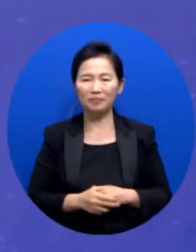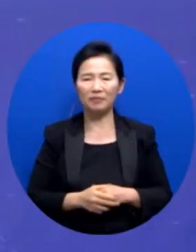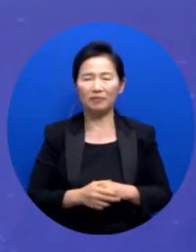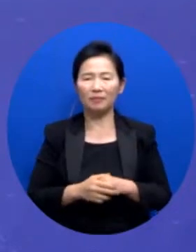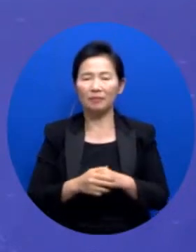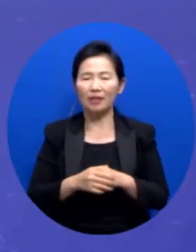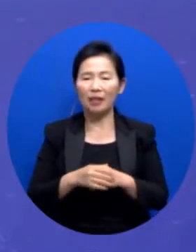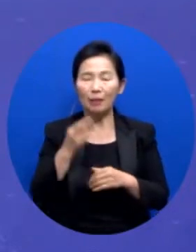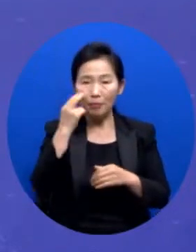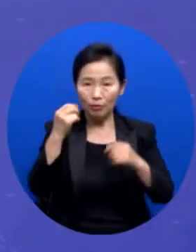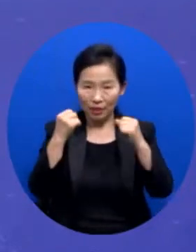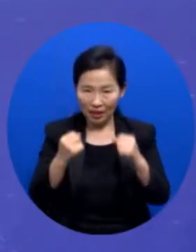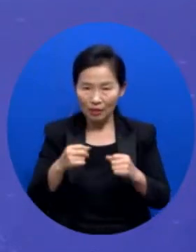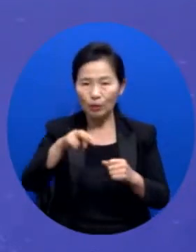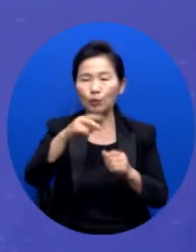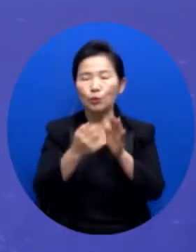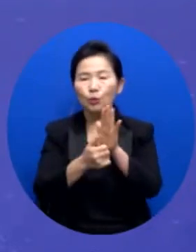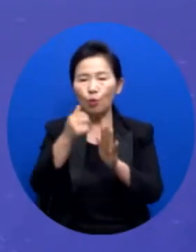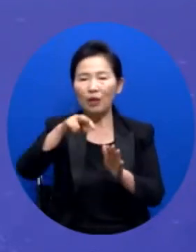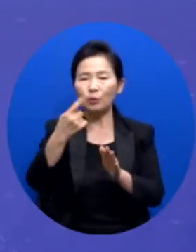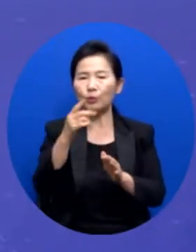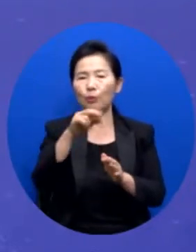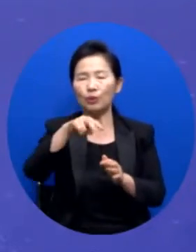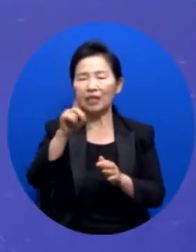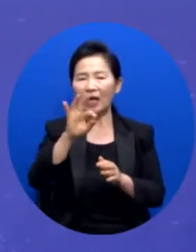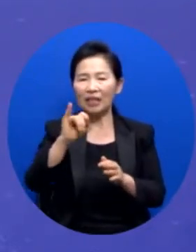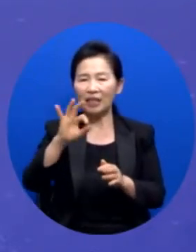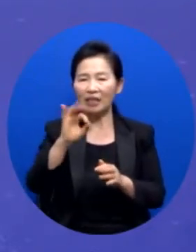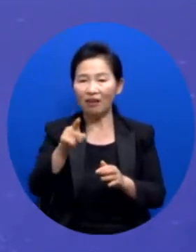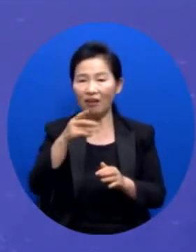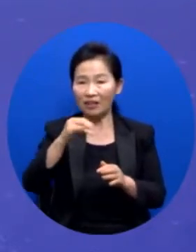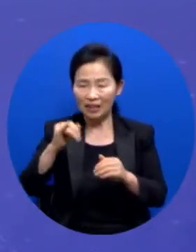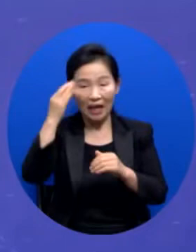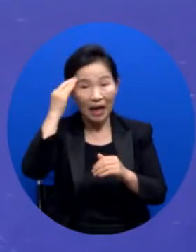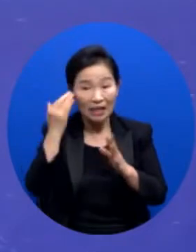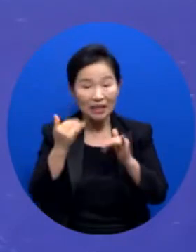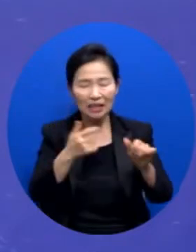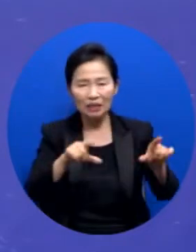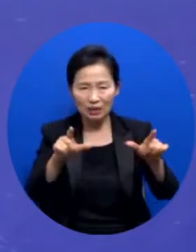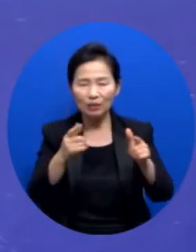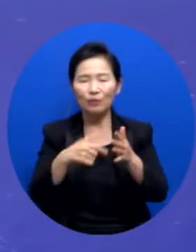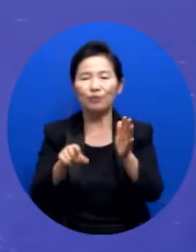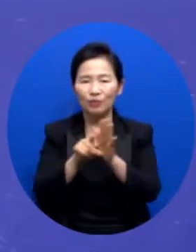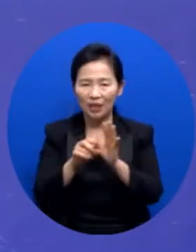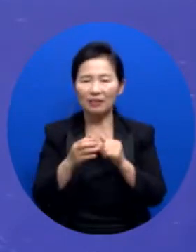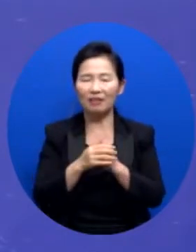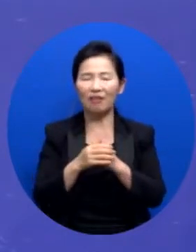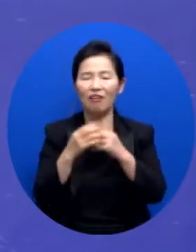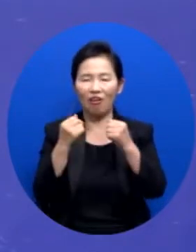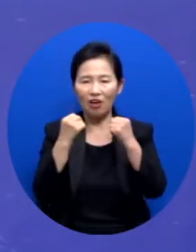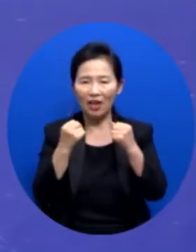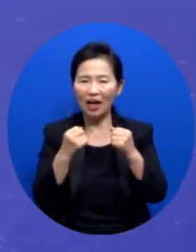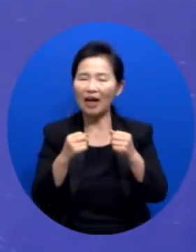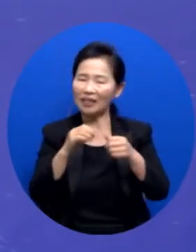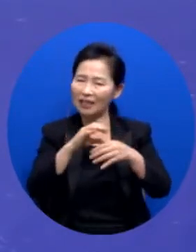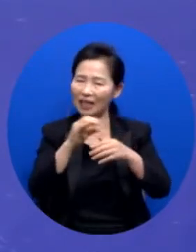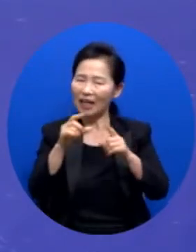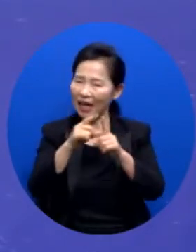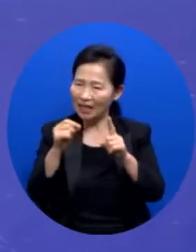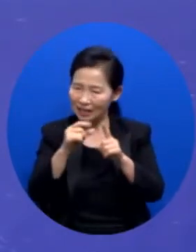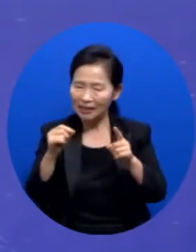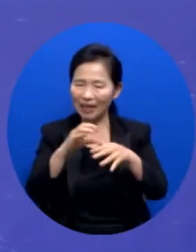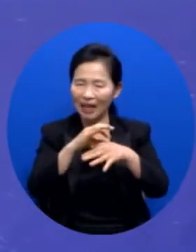미주 비영리 단체 소망 소사이어티가 한인 시니어들을 위한 시니어 생활 건강 가이드를 출판하고